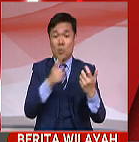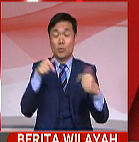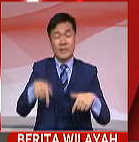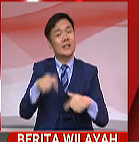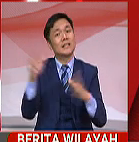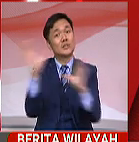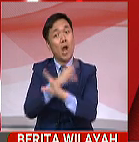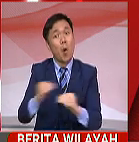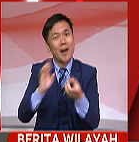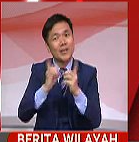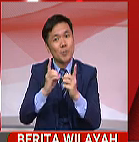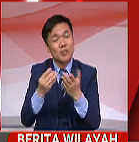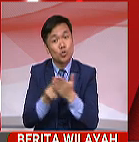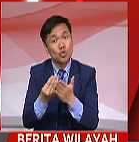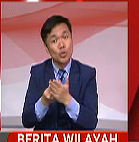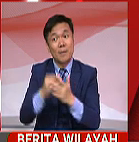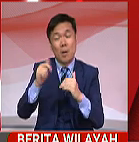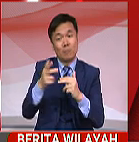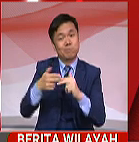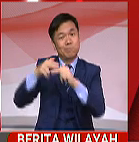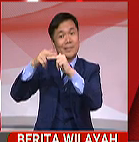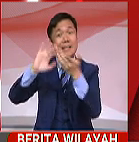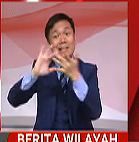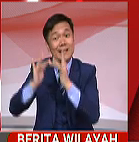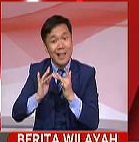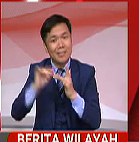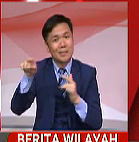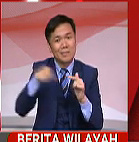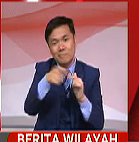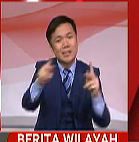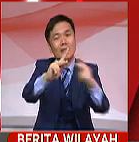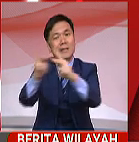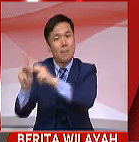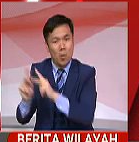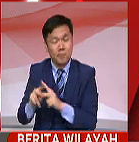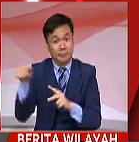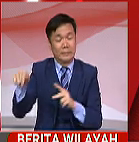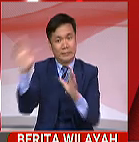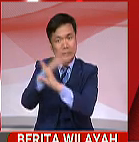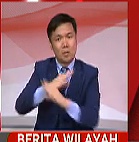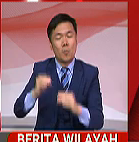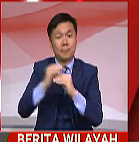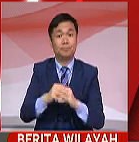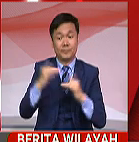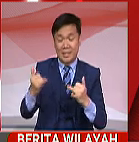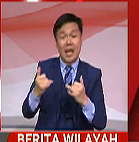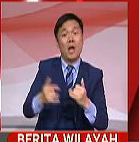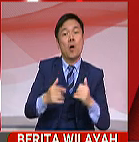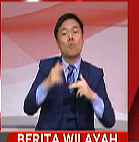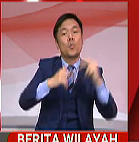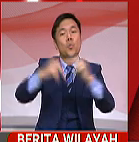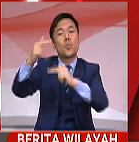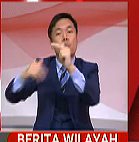Sarawak dalam meningkatkan perkhidmatan internet termasuk di luar bandar negeri ini menerusi penyediaan prasarana digital secara